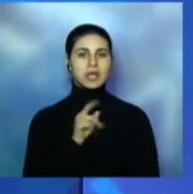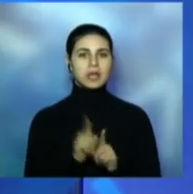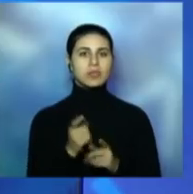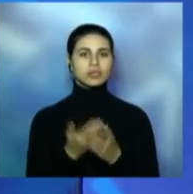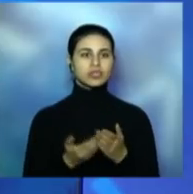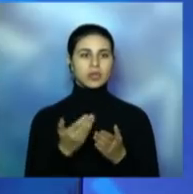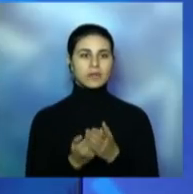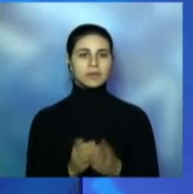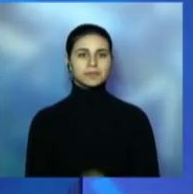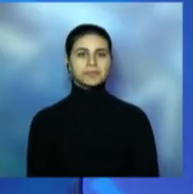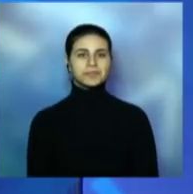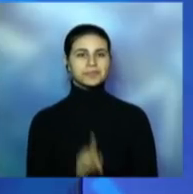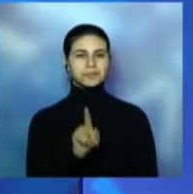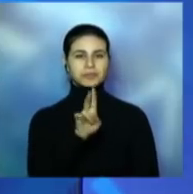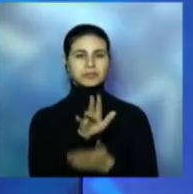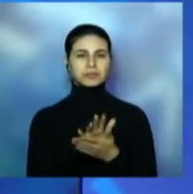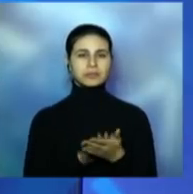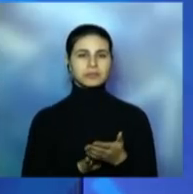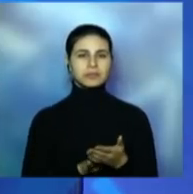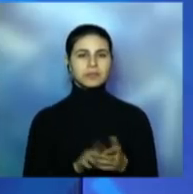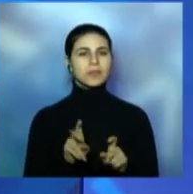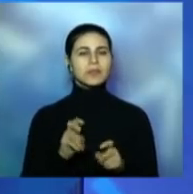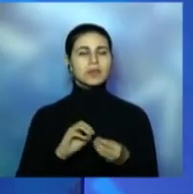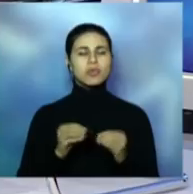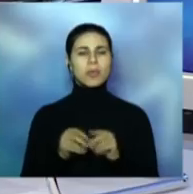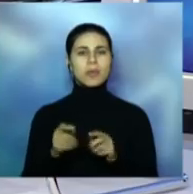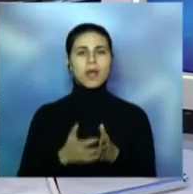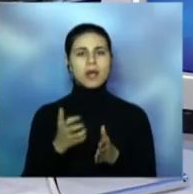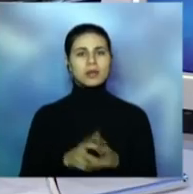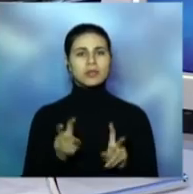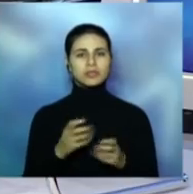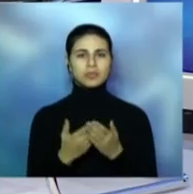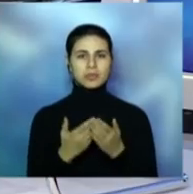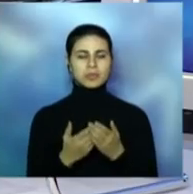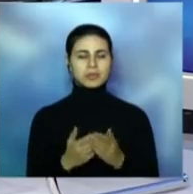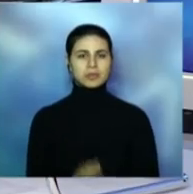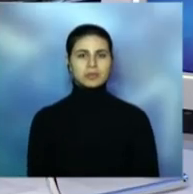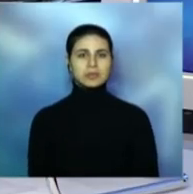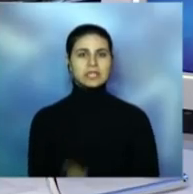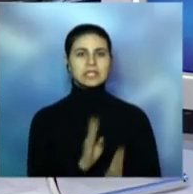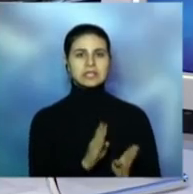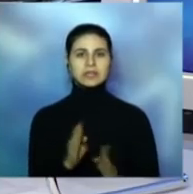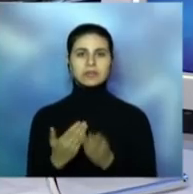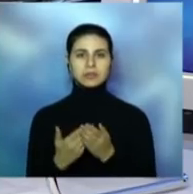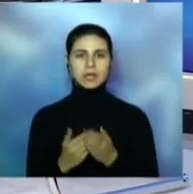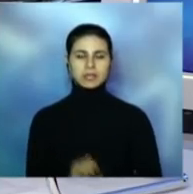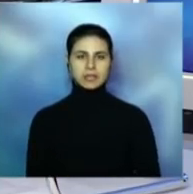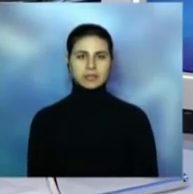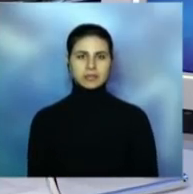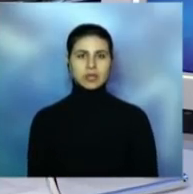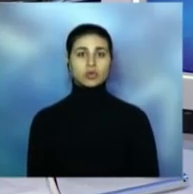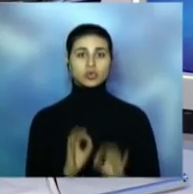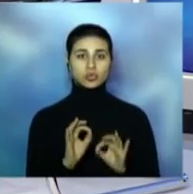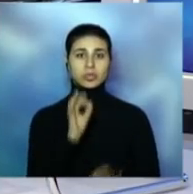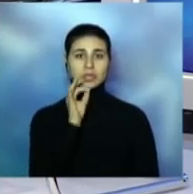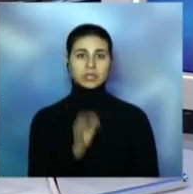რჩევა. ძალიან დიდი ბოდიში რომ ნაკლი და აი ეს მიდოდა მეტოთხი, რატომ რომ გულისხმობ ქცევაში და უშოთ